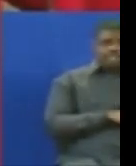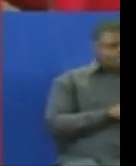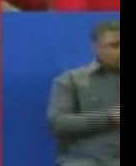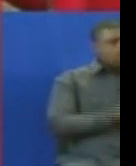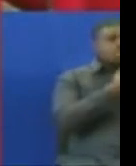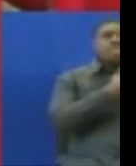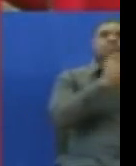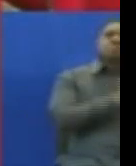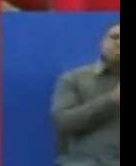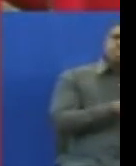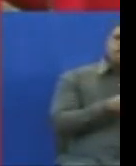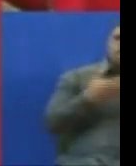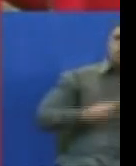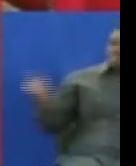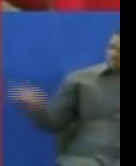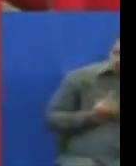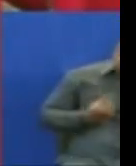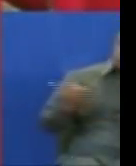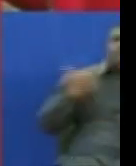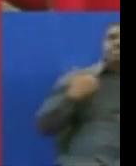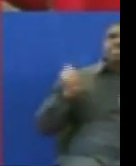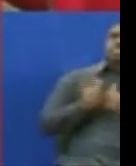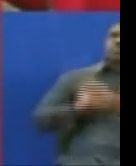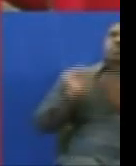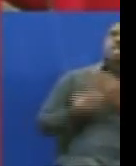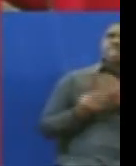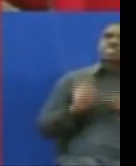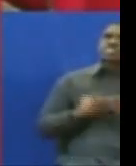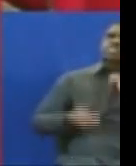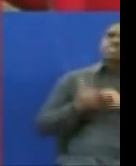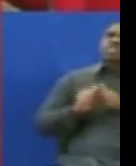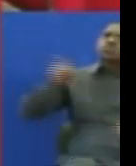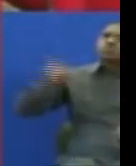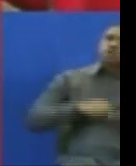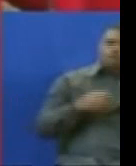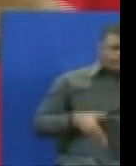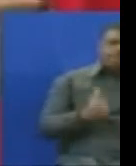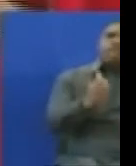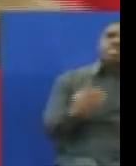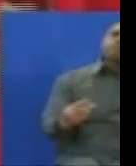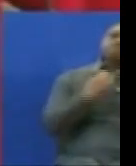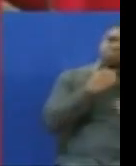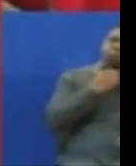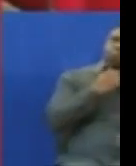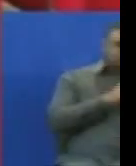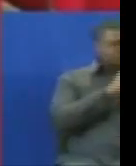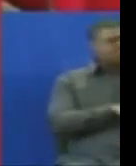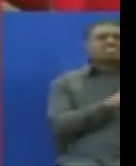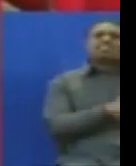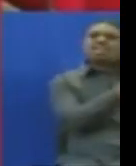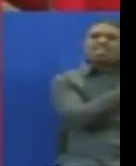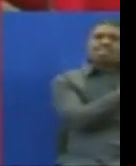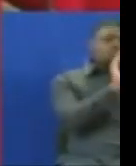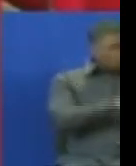naomba Mheshimiwa Waziri aje atuambie ni kitu gani ambacho kinaleta shida barabara hii kutokuanza kujengwa kwa upande wa mkoa wa Singida. Mwaka